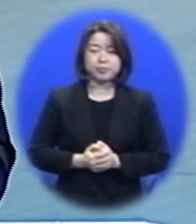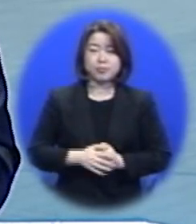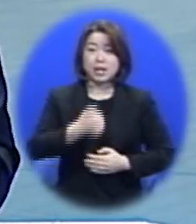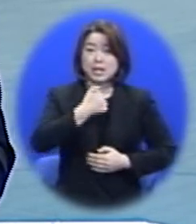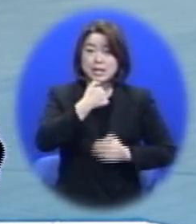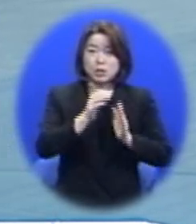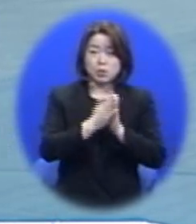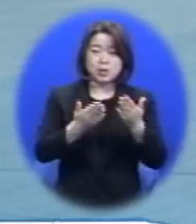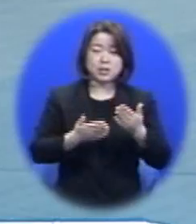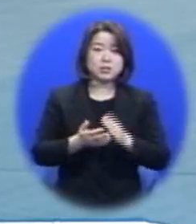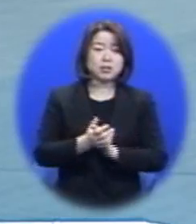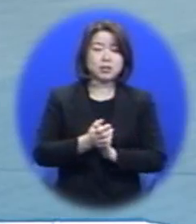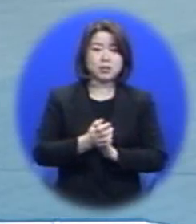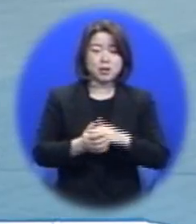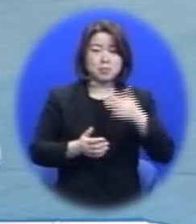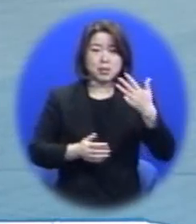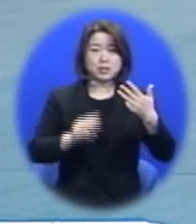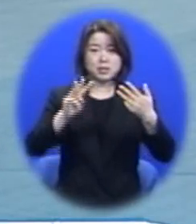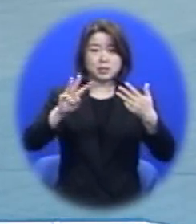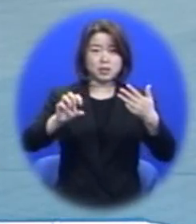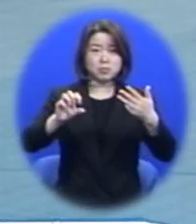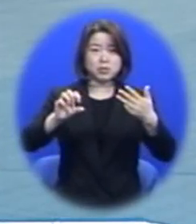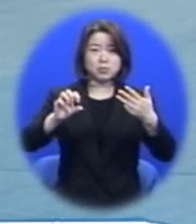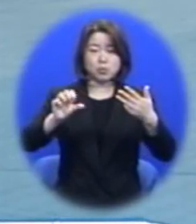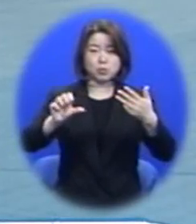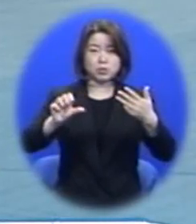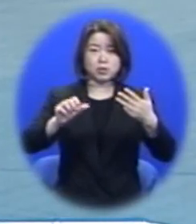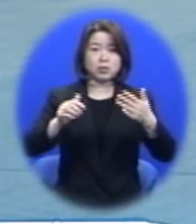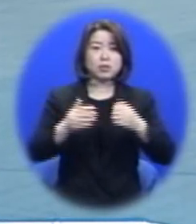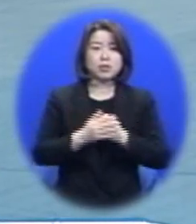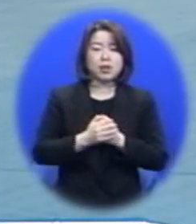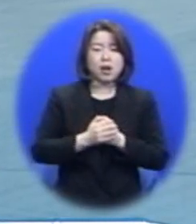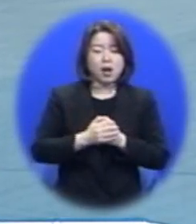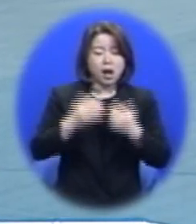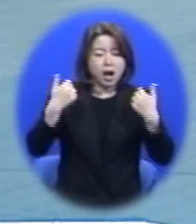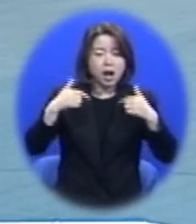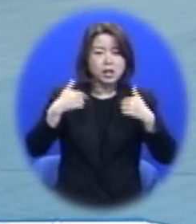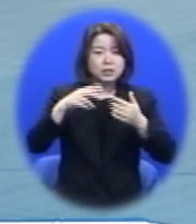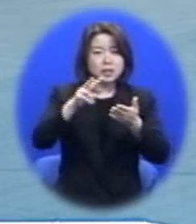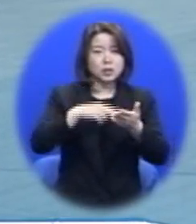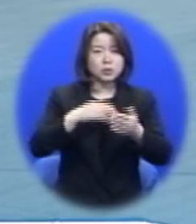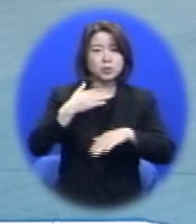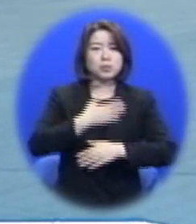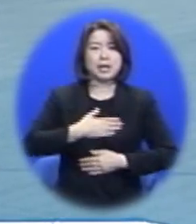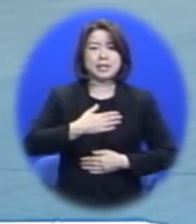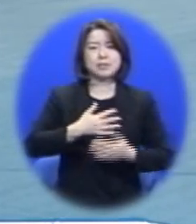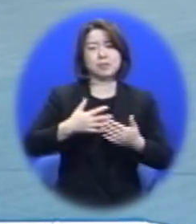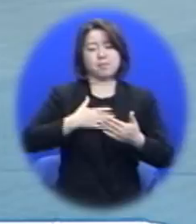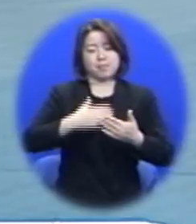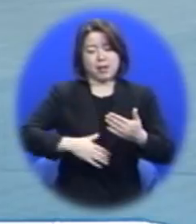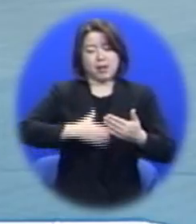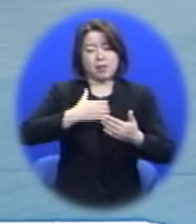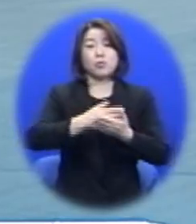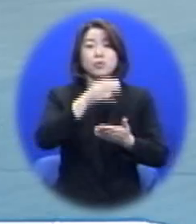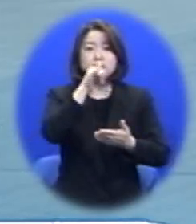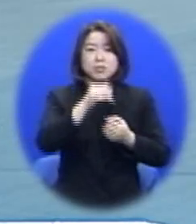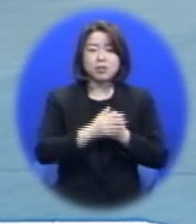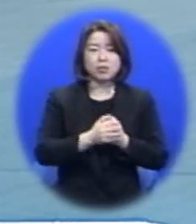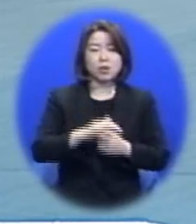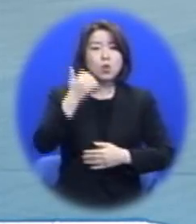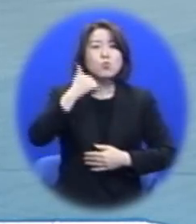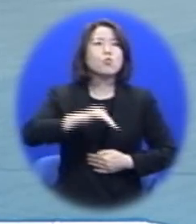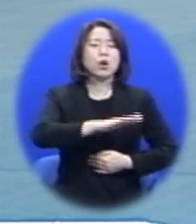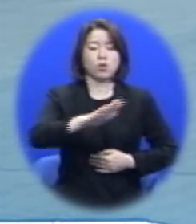로마서 8장 35절에서 39절까지 이거 언제 읽어도 정말 가슴이 벅찬 말씀입니다. 누가